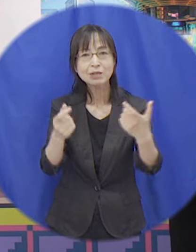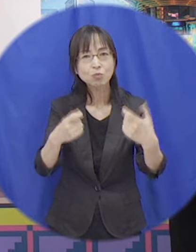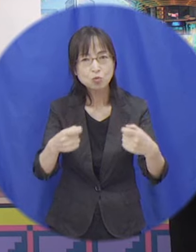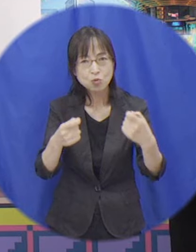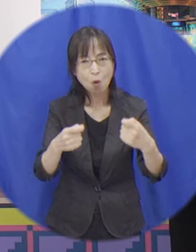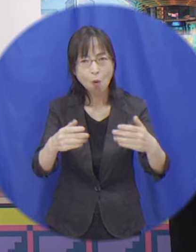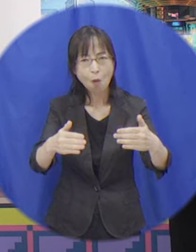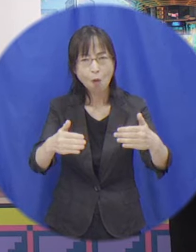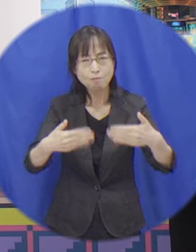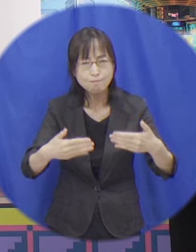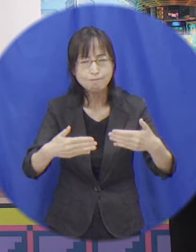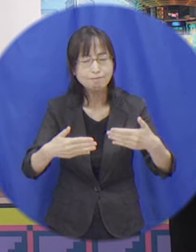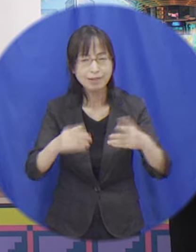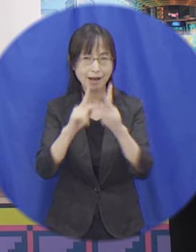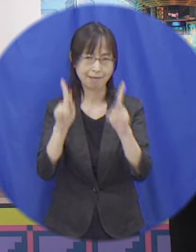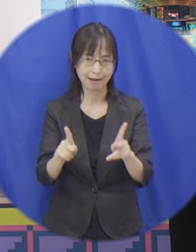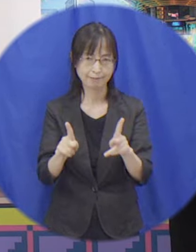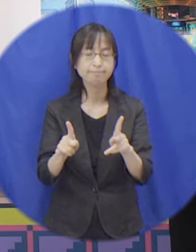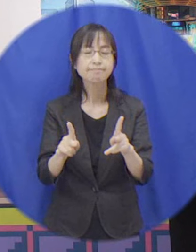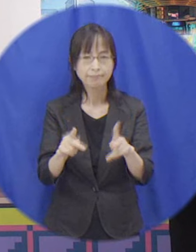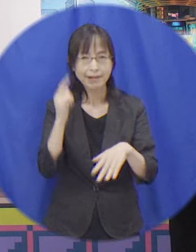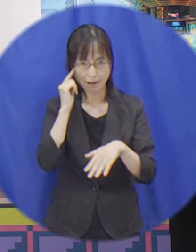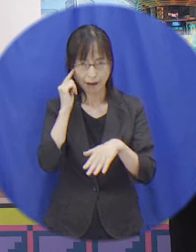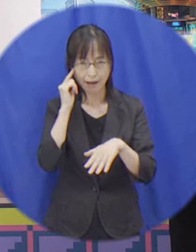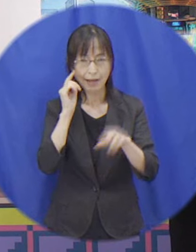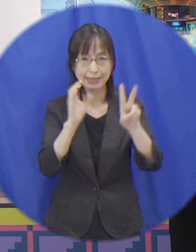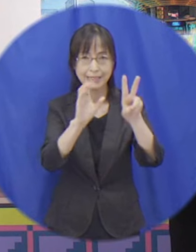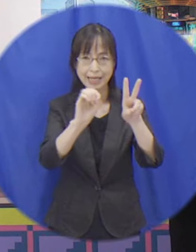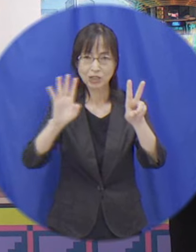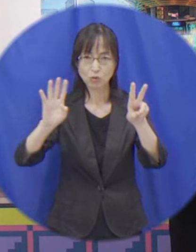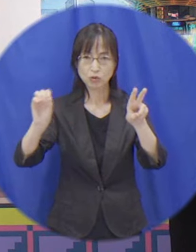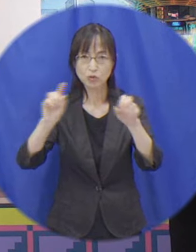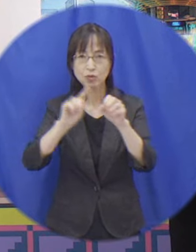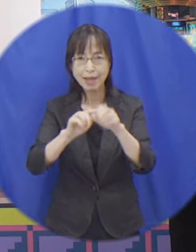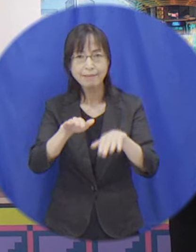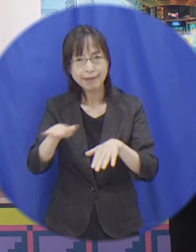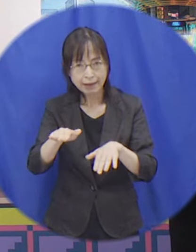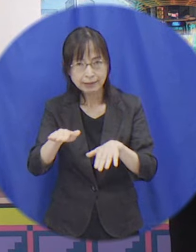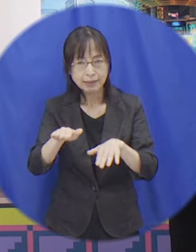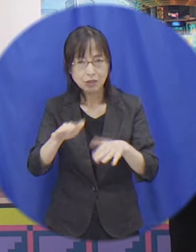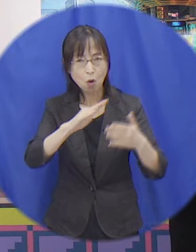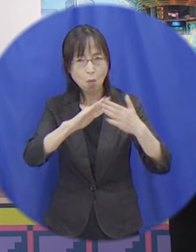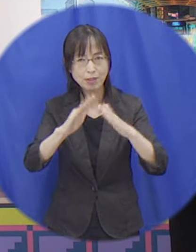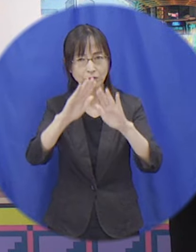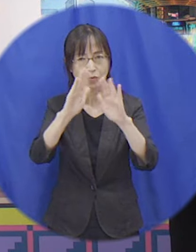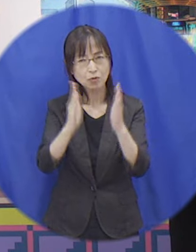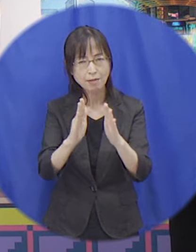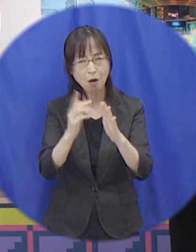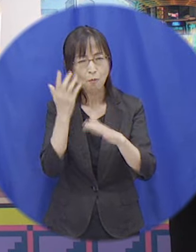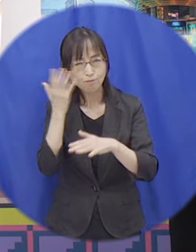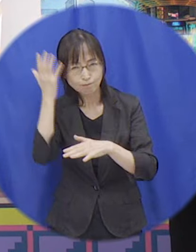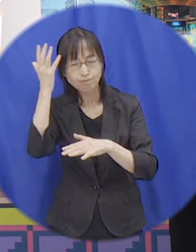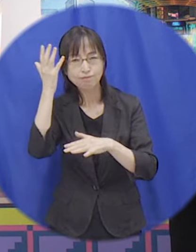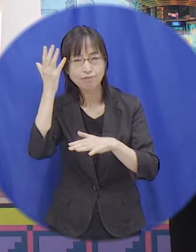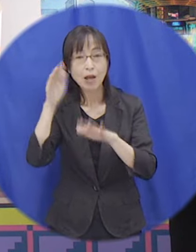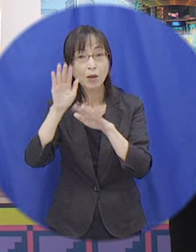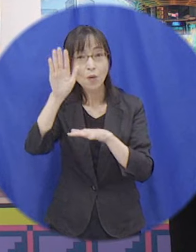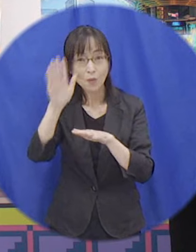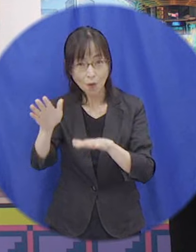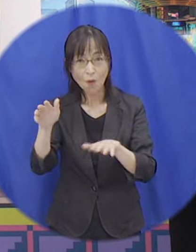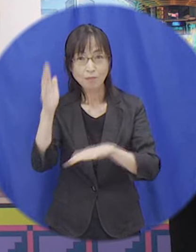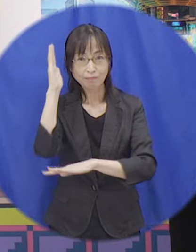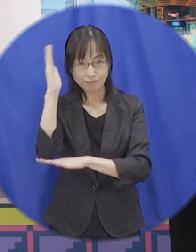袋が課題であると設定し、2040年代の街の姿を想定しながら、今後行政、